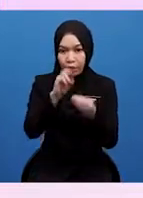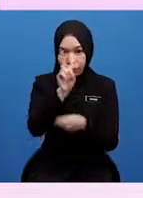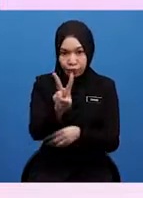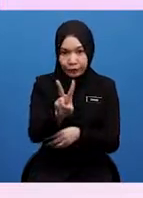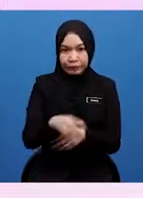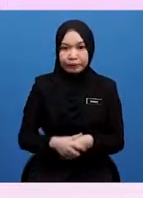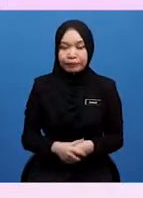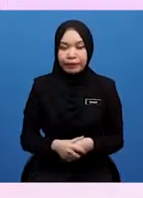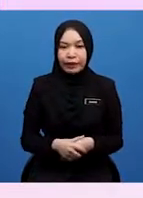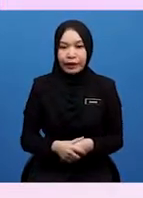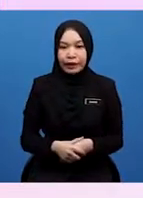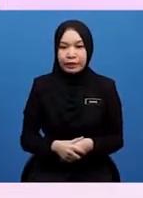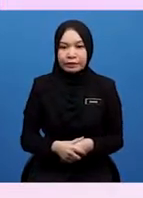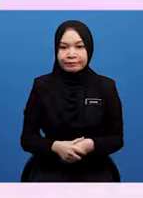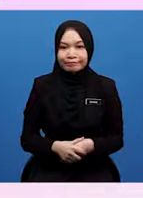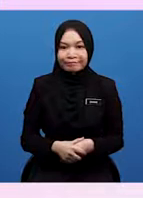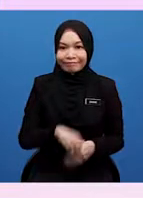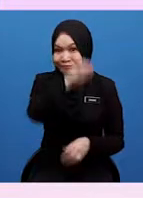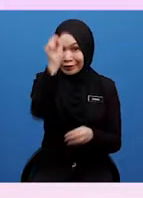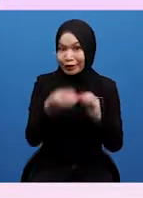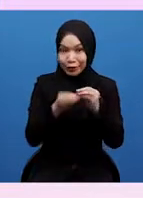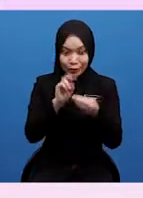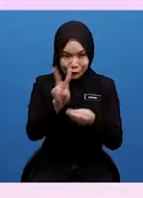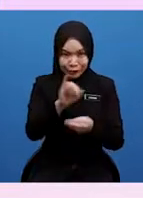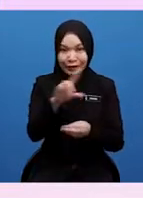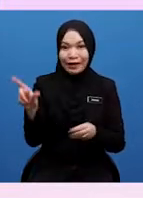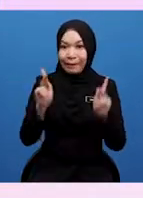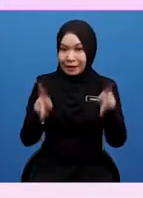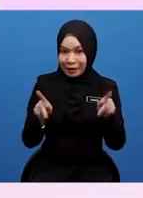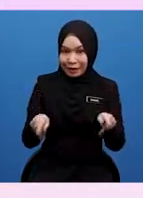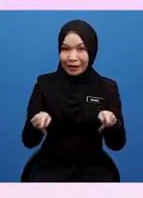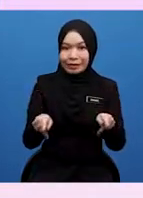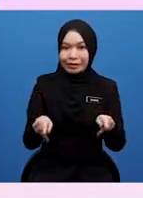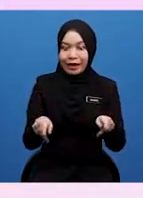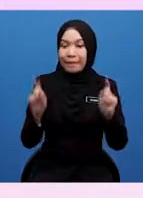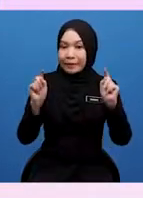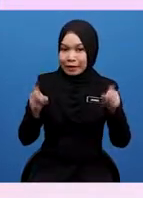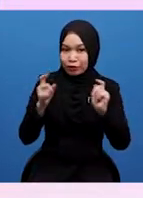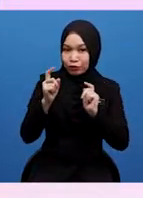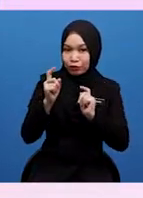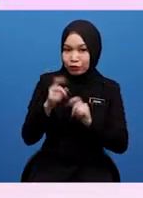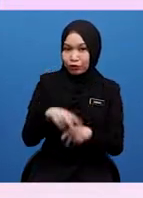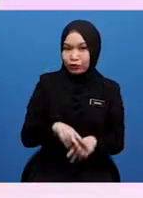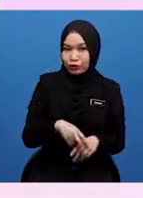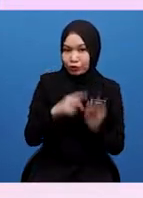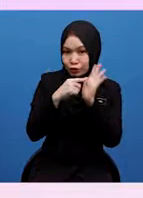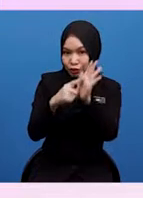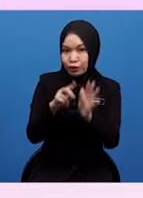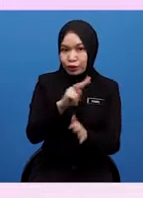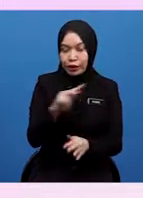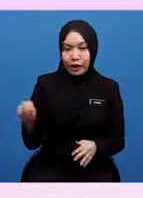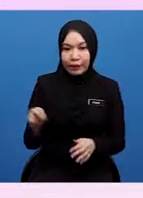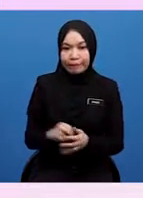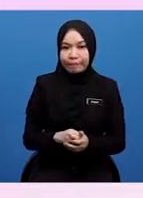Kehendak soalan kedua ialah pelajar-pelajar perlu menunjukkan nilai import